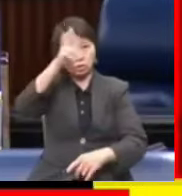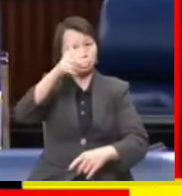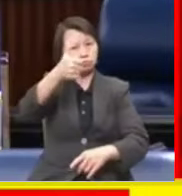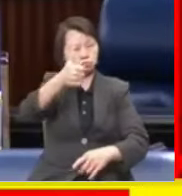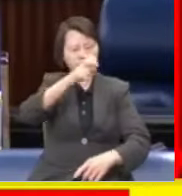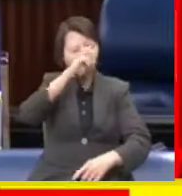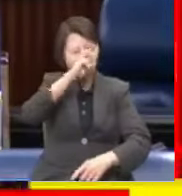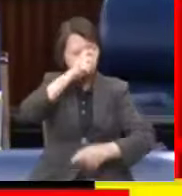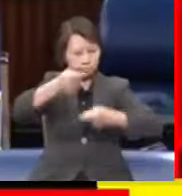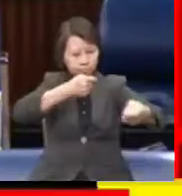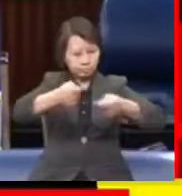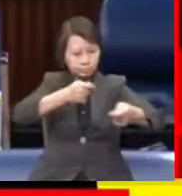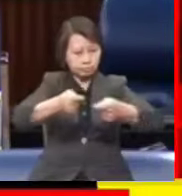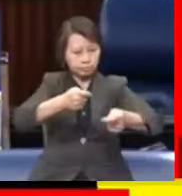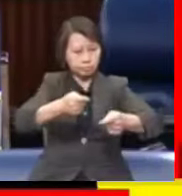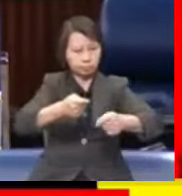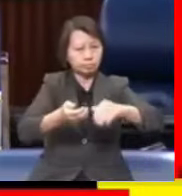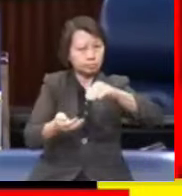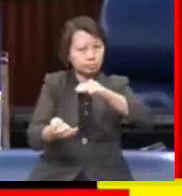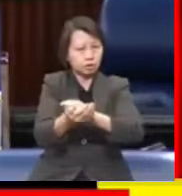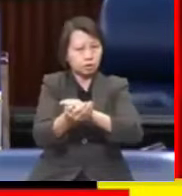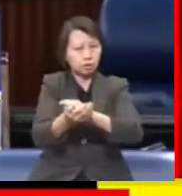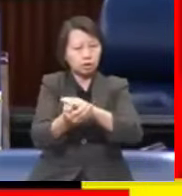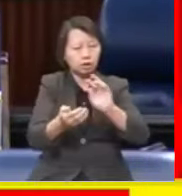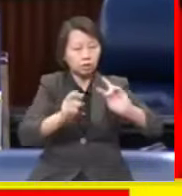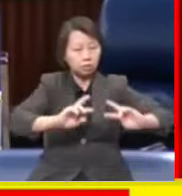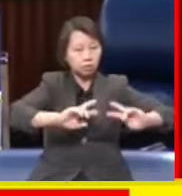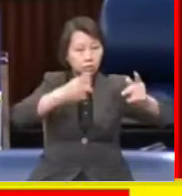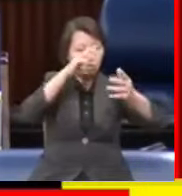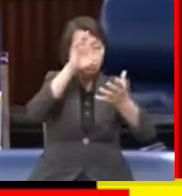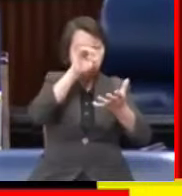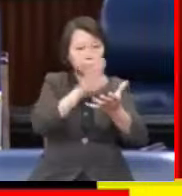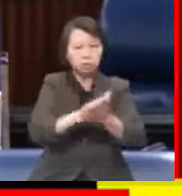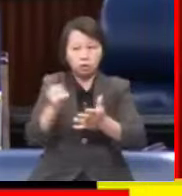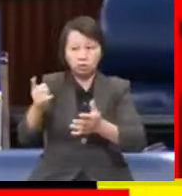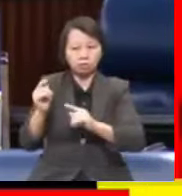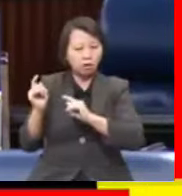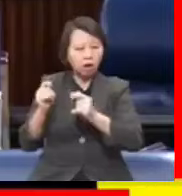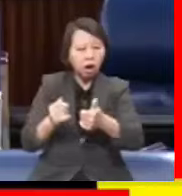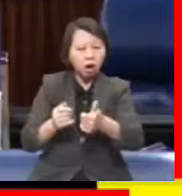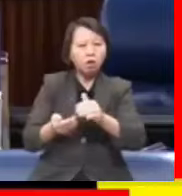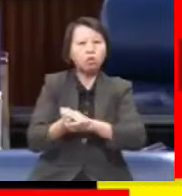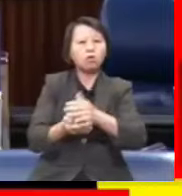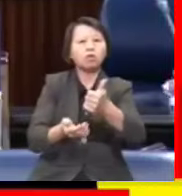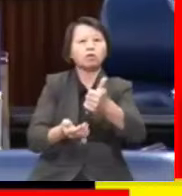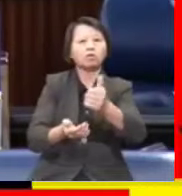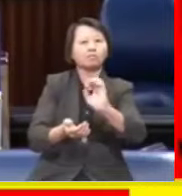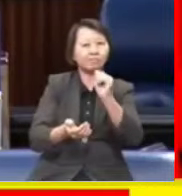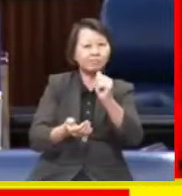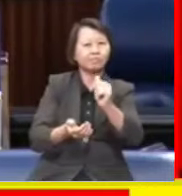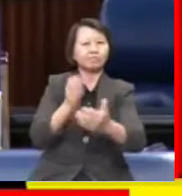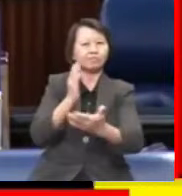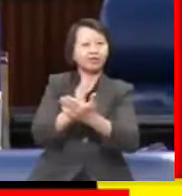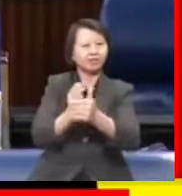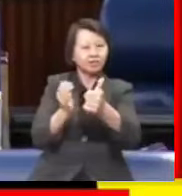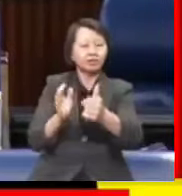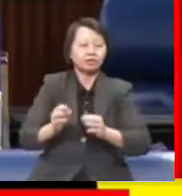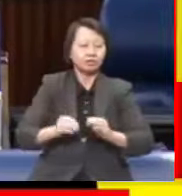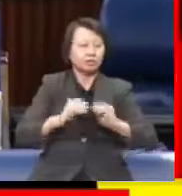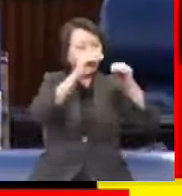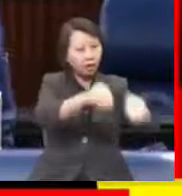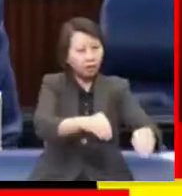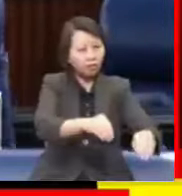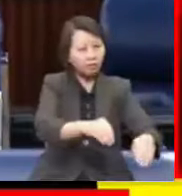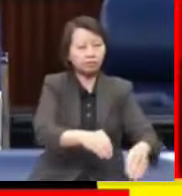kelola dan rasuah yang telah meningkatkan keyakinan mereka untuk melabur di Malaysia untuk kepentingan rakyat Baik